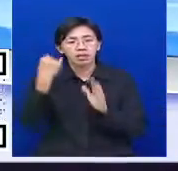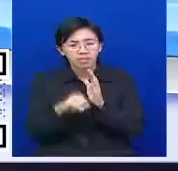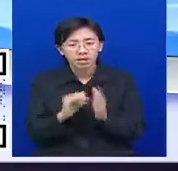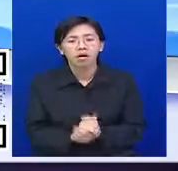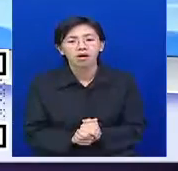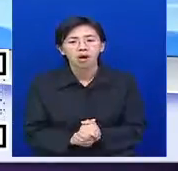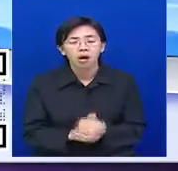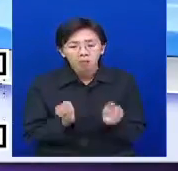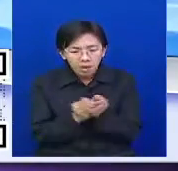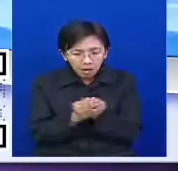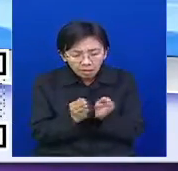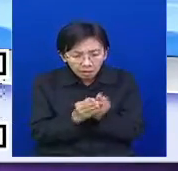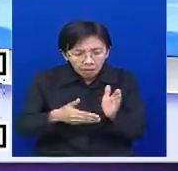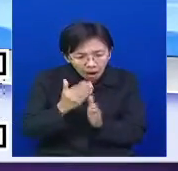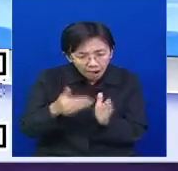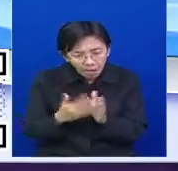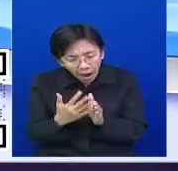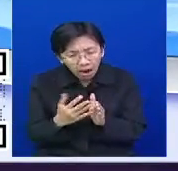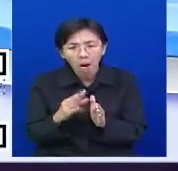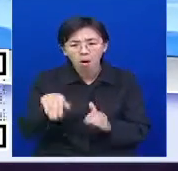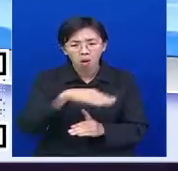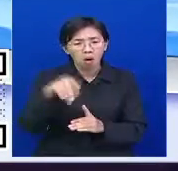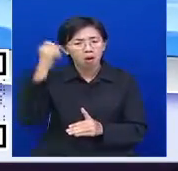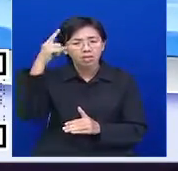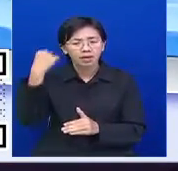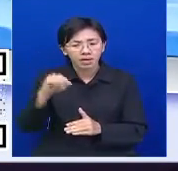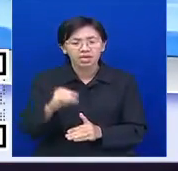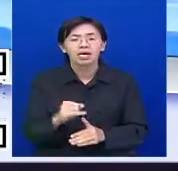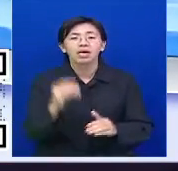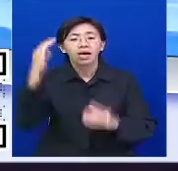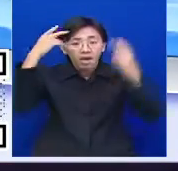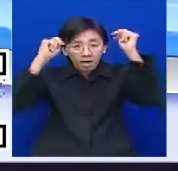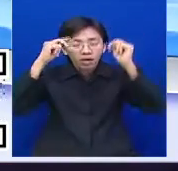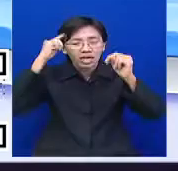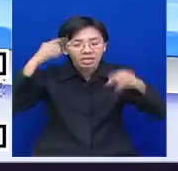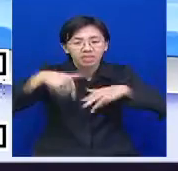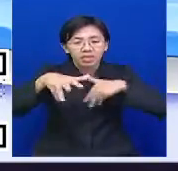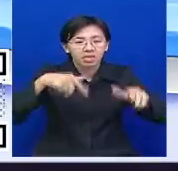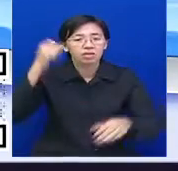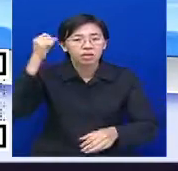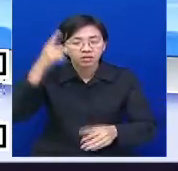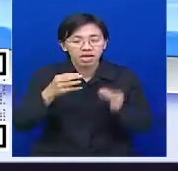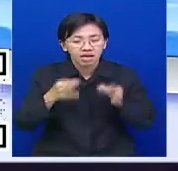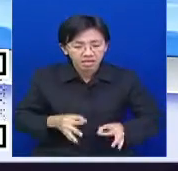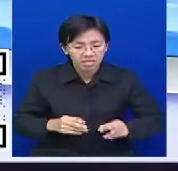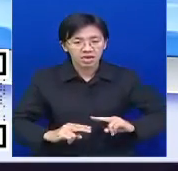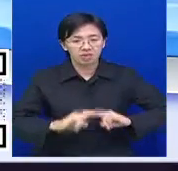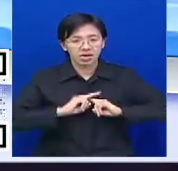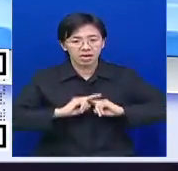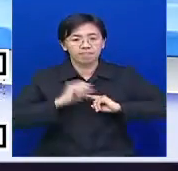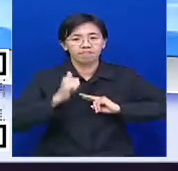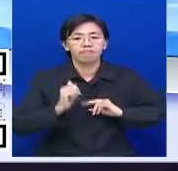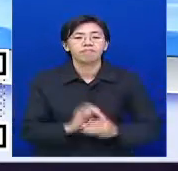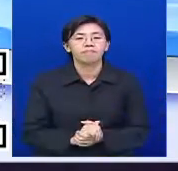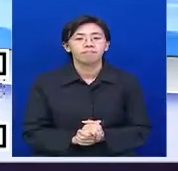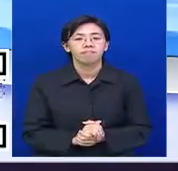างที่อาจจะไม่ถูกต้องค่ะขณะที่นายกรัฐมนตรีก็เชื่อนะคะว่าประชาชนนั้นจะเข้าใจแล้วก็สามารถตัดสินใจในการลงประชามติ